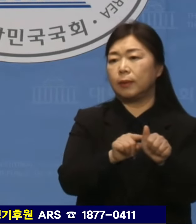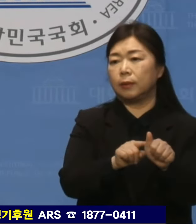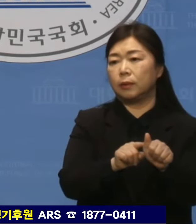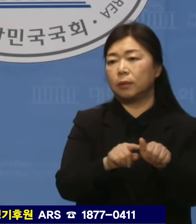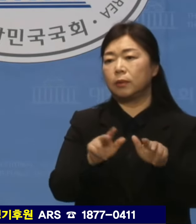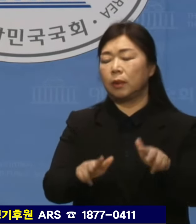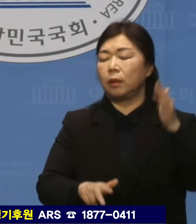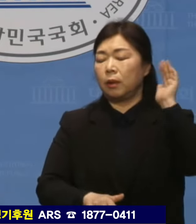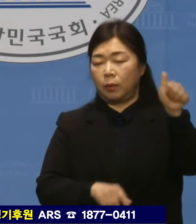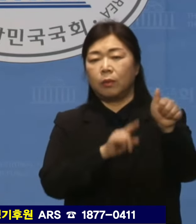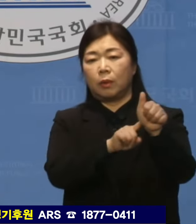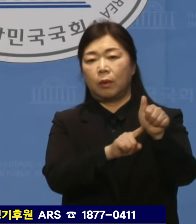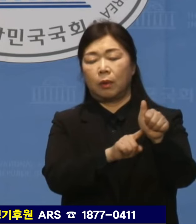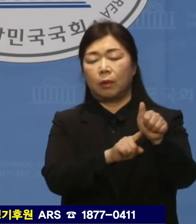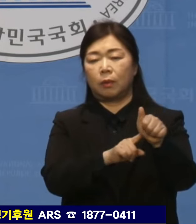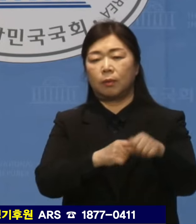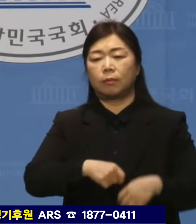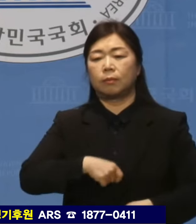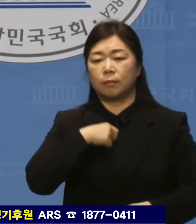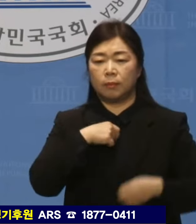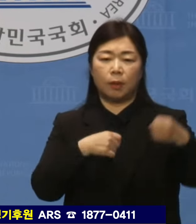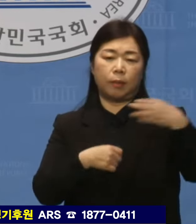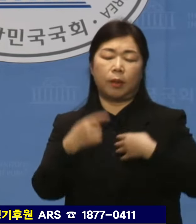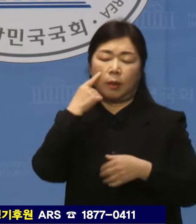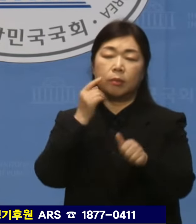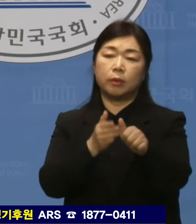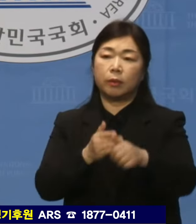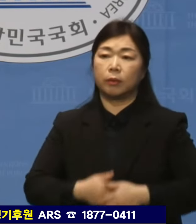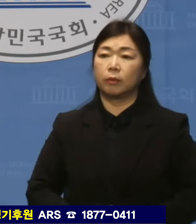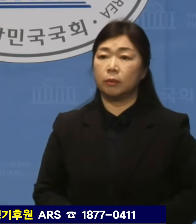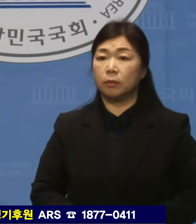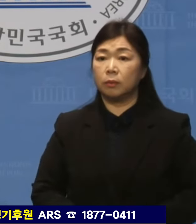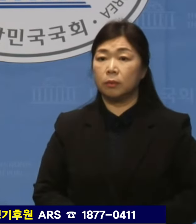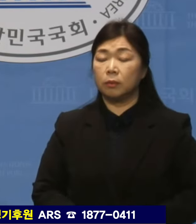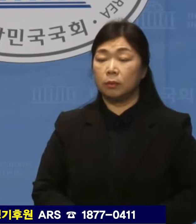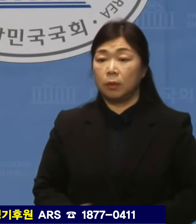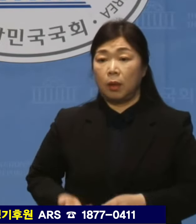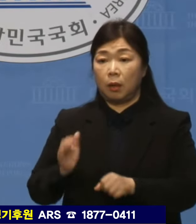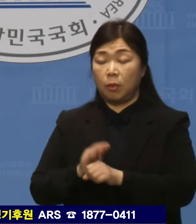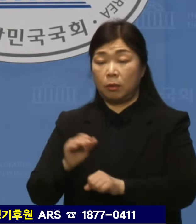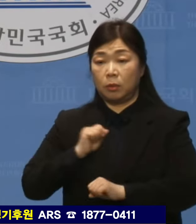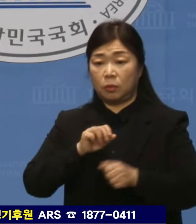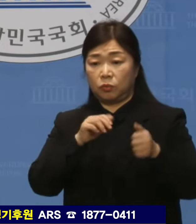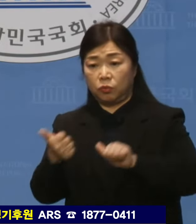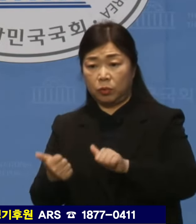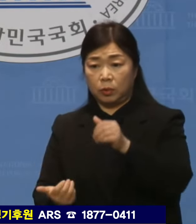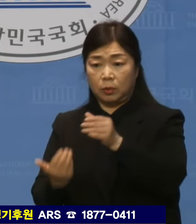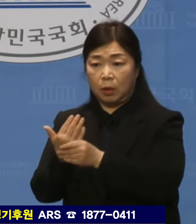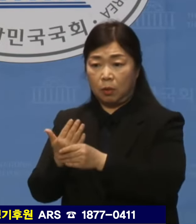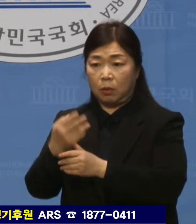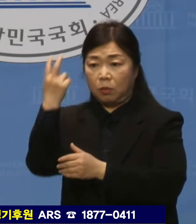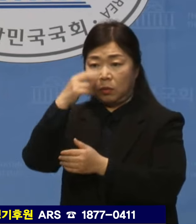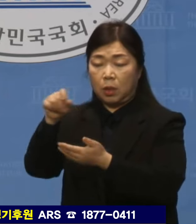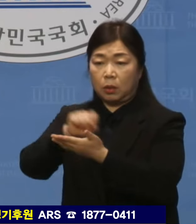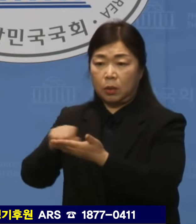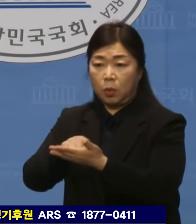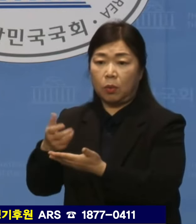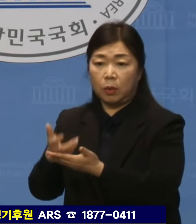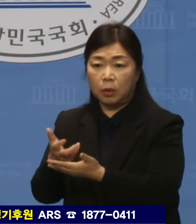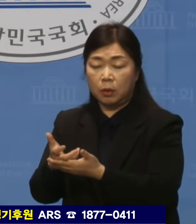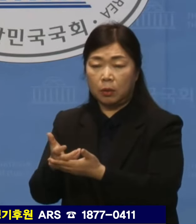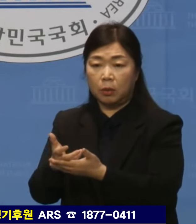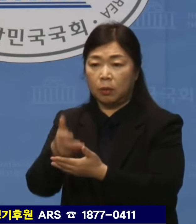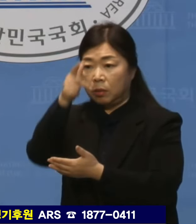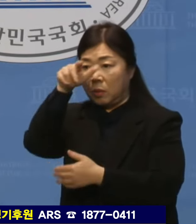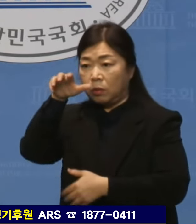대통령실이 답할 차례입니다 해병대원 순직 사건 기록이 경찰에서 국방부로 되돌아가는 과정에서